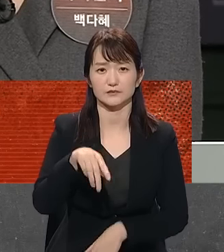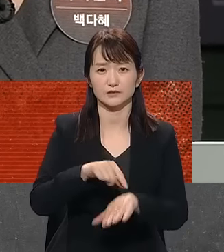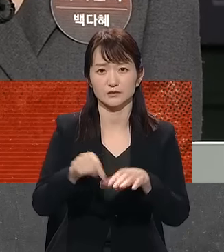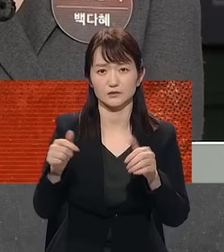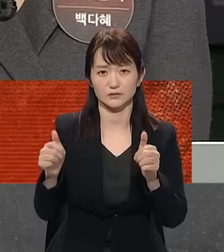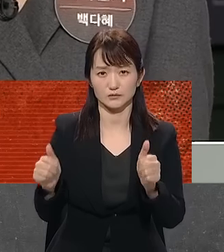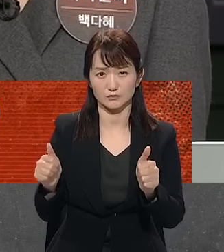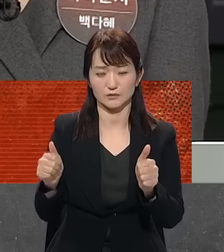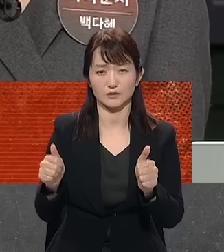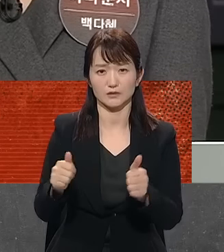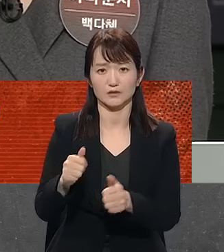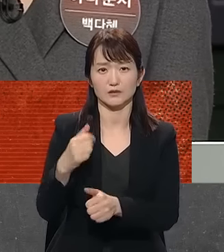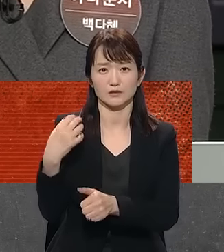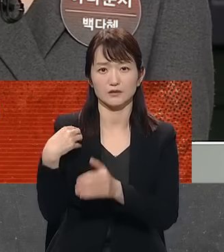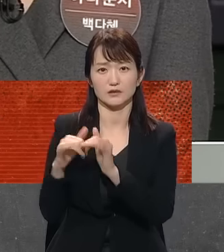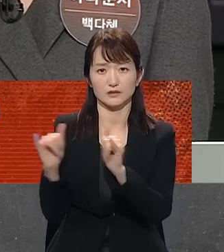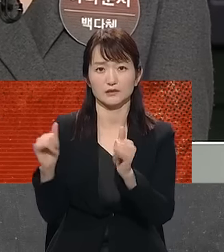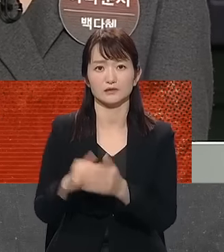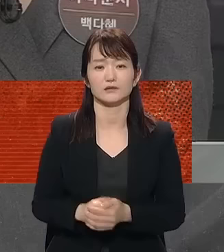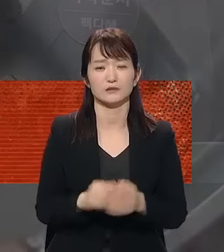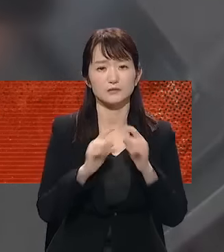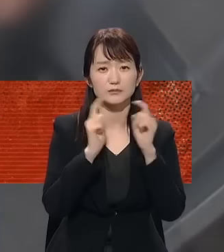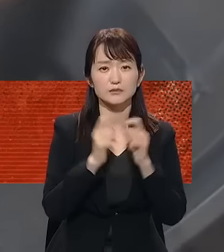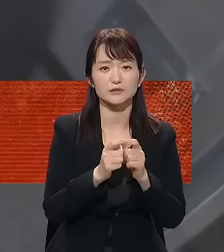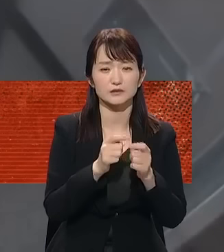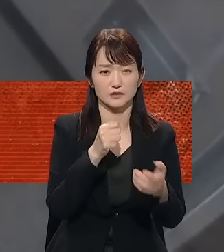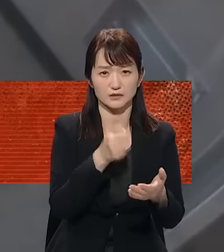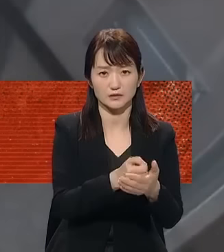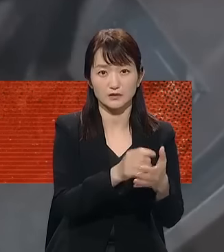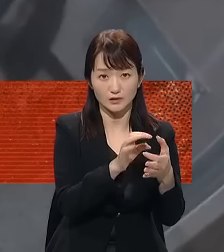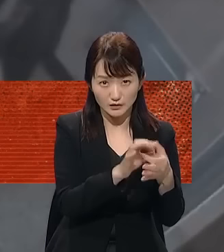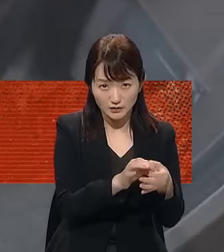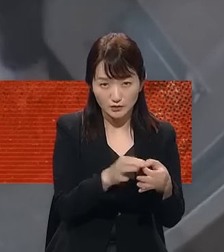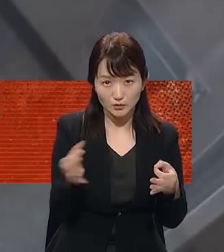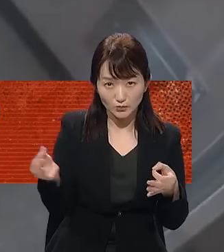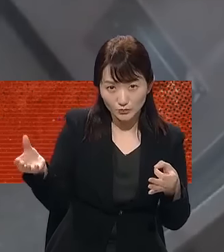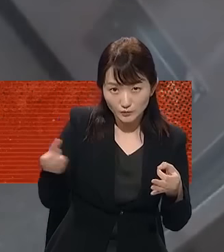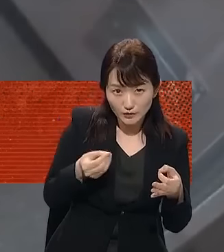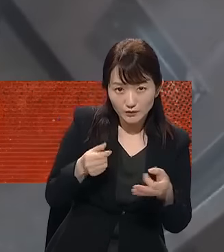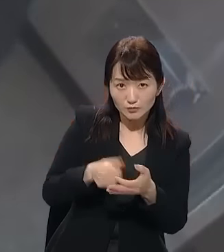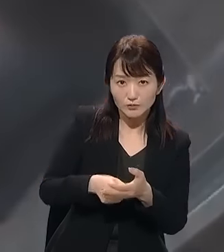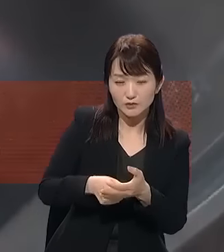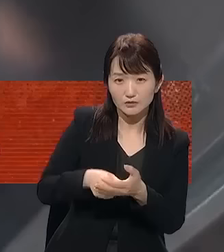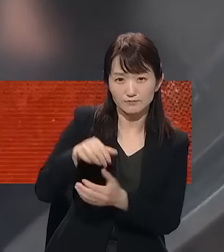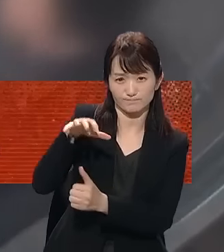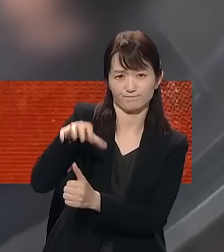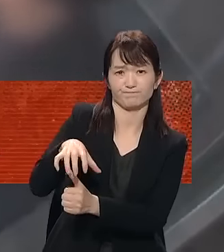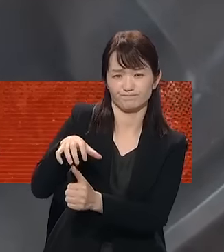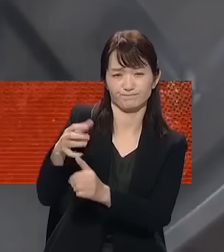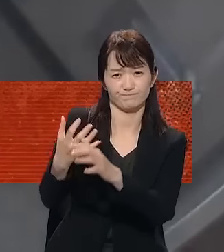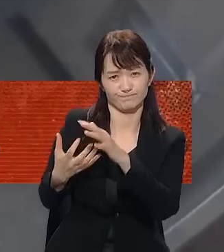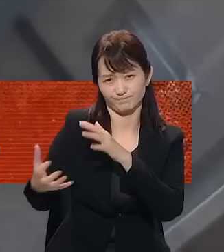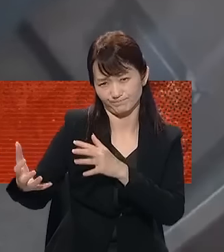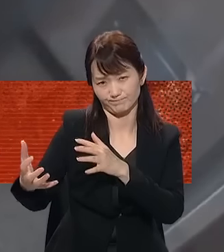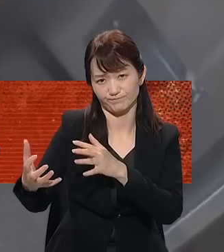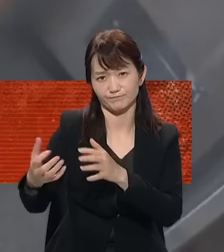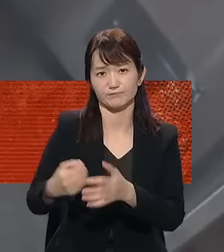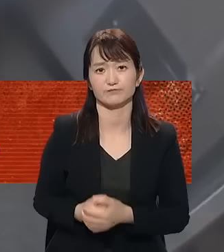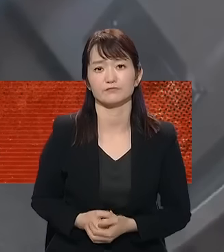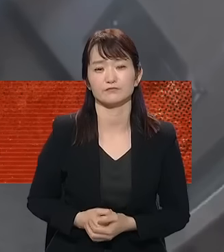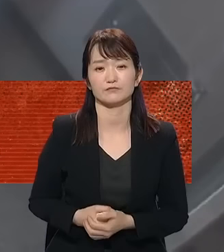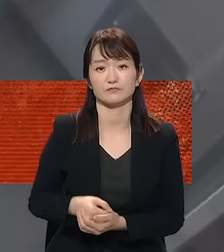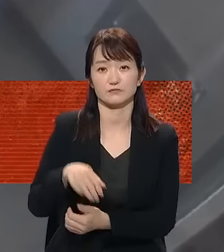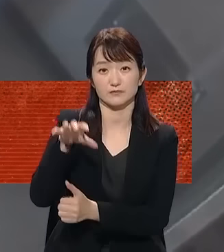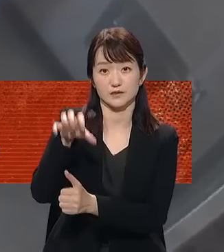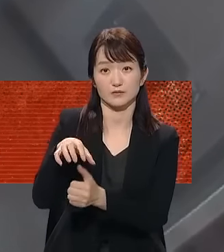관계자들이 민사 판결을 근거로 채무자의 물건을 압류하고 강제로 진입한 건데요이 문제는 압류 대상 채무자가